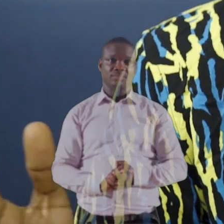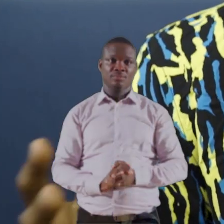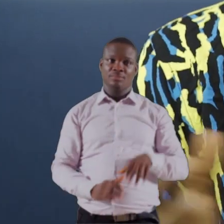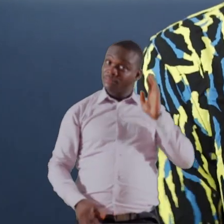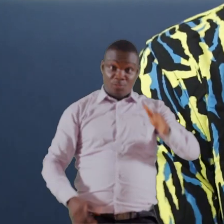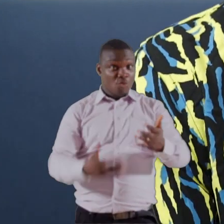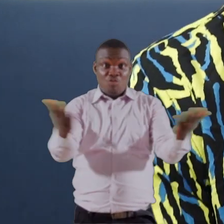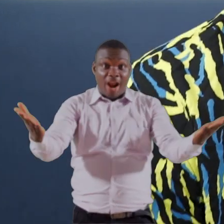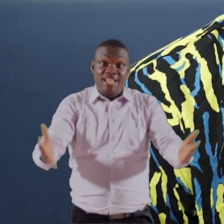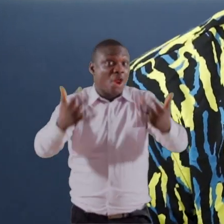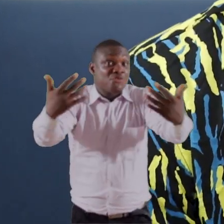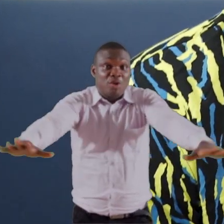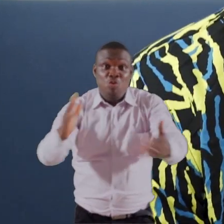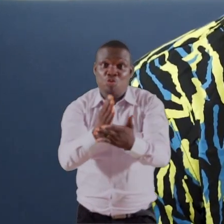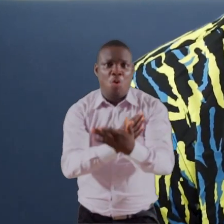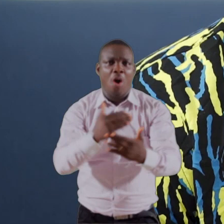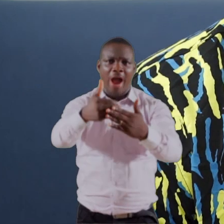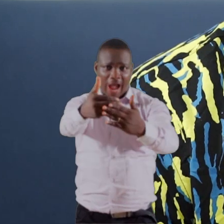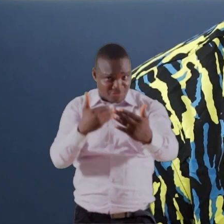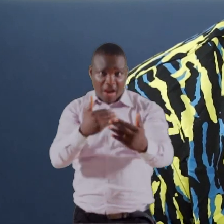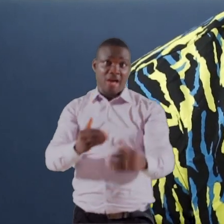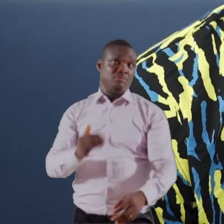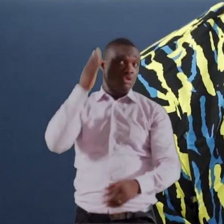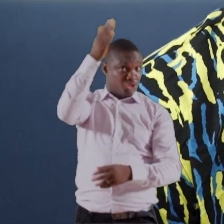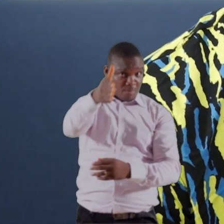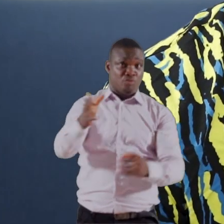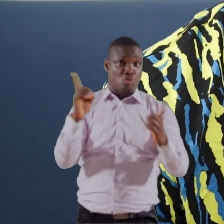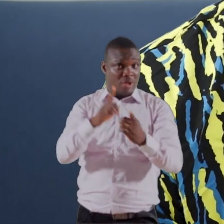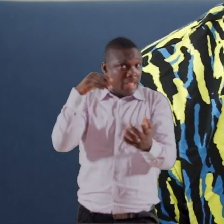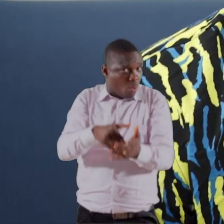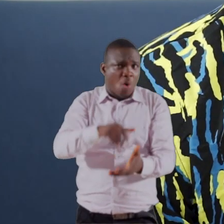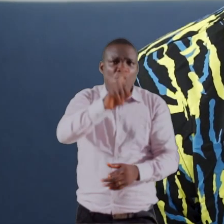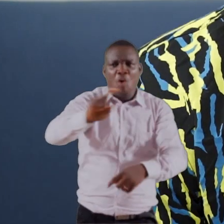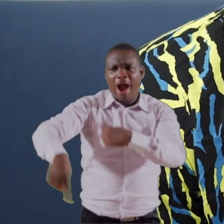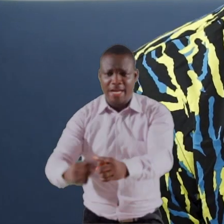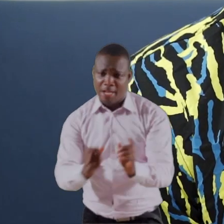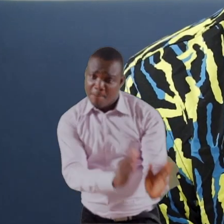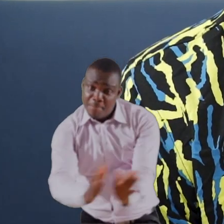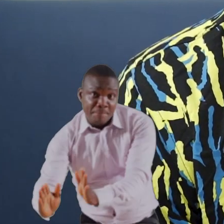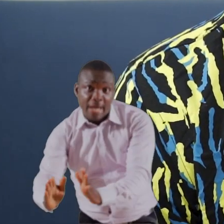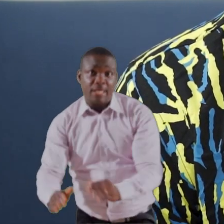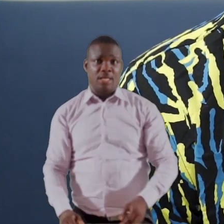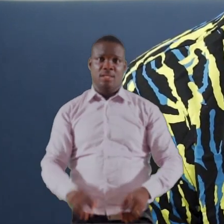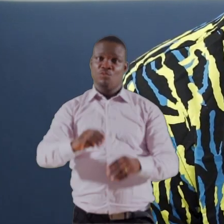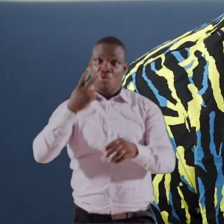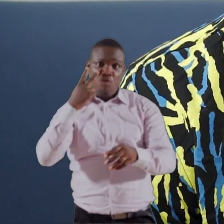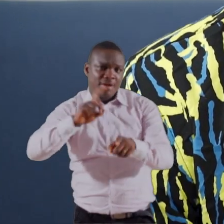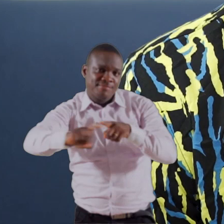Et voilà, c'est la fin du cours aujourd'hui. Avant de nous retrouver demain, les copains, allez préparer tout sur